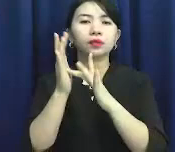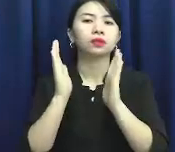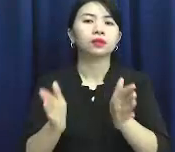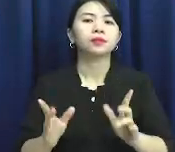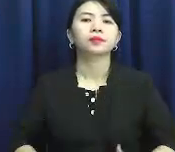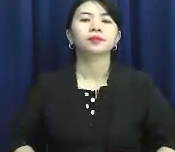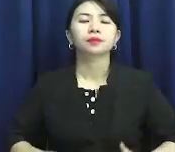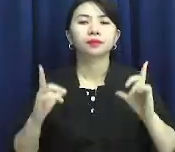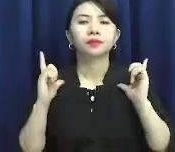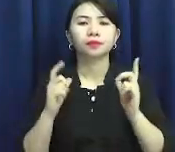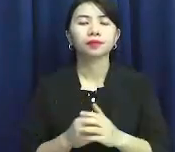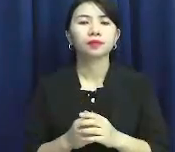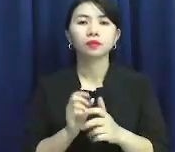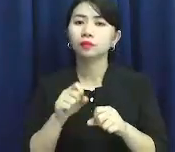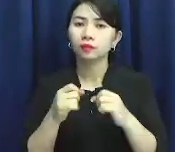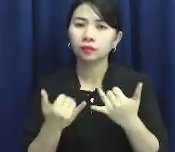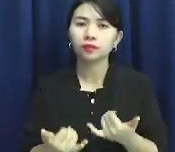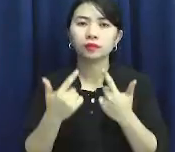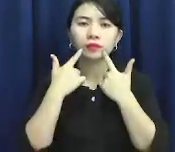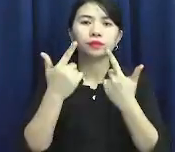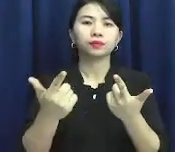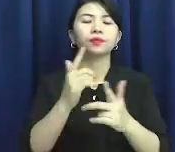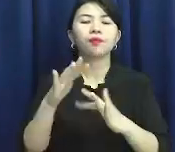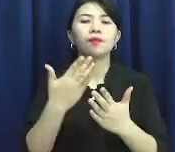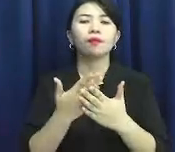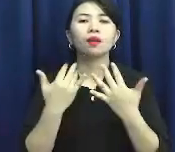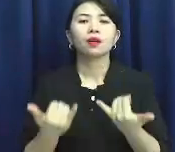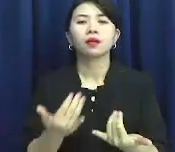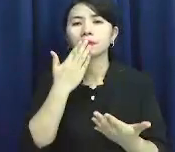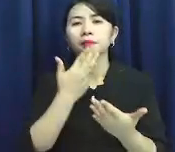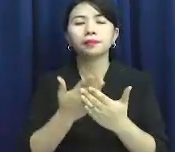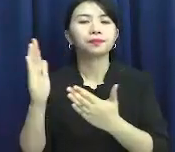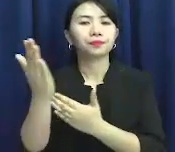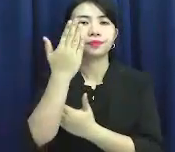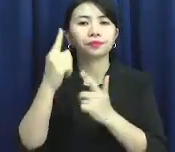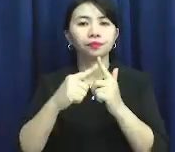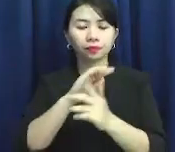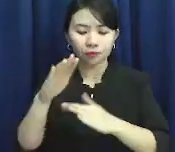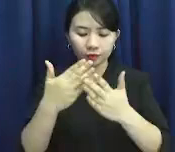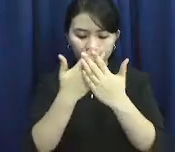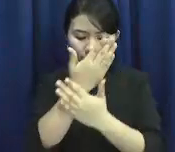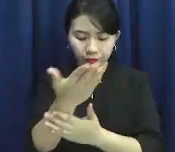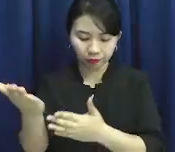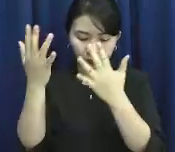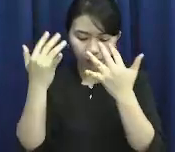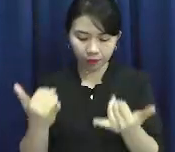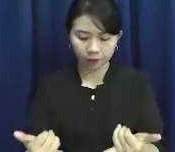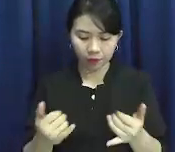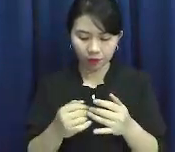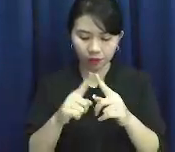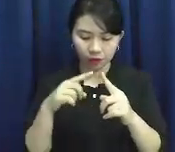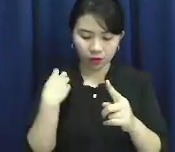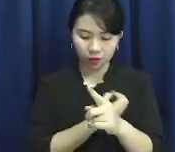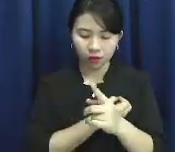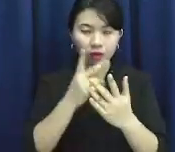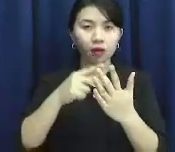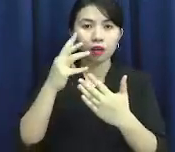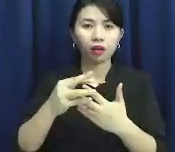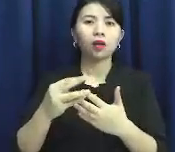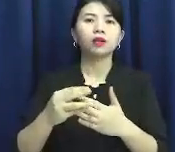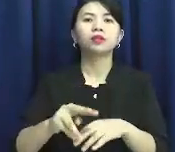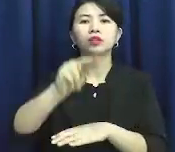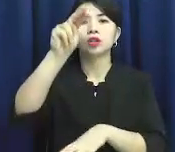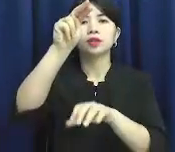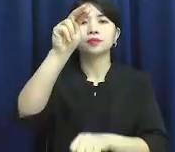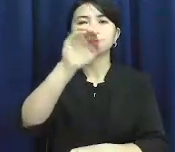preparation, and batiin mo muna yung iba natin dapat batiin, Sir Maki. Magandang tanghali po sa lahat ng sumusubaybay po sa ating pong programa po ngayon, North, South, East,